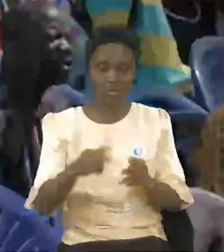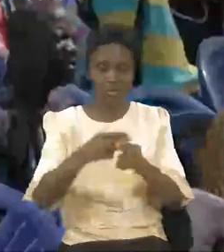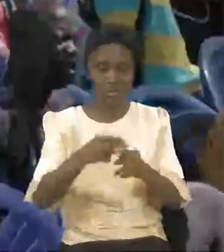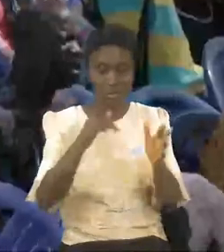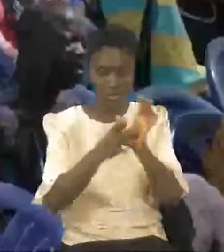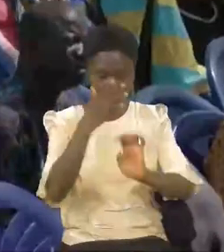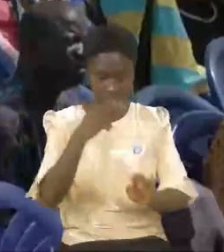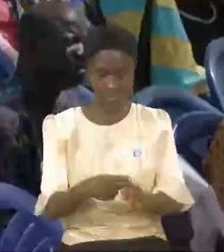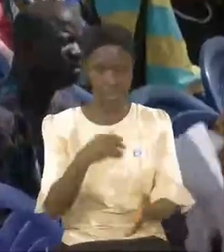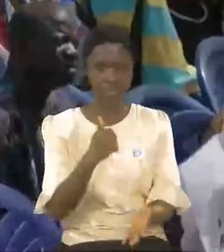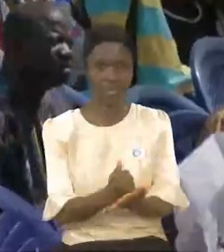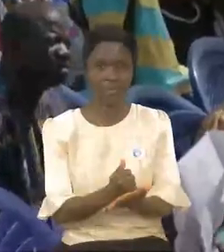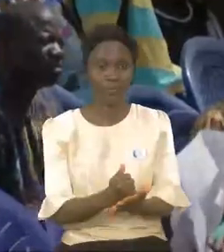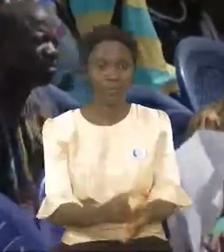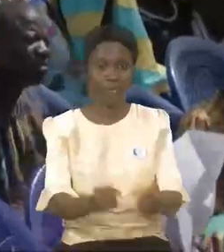Les maladies sous vos pieds,